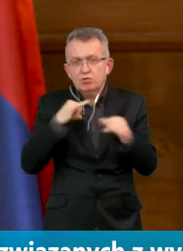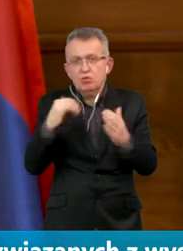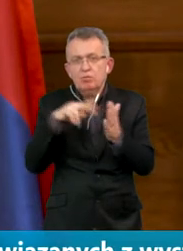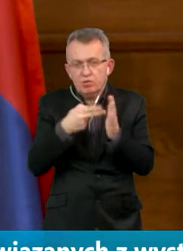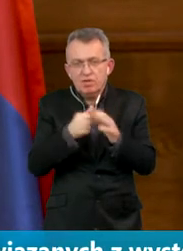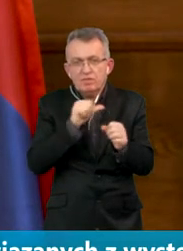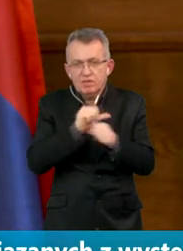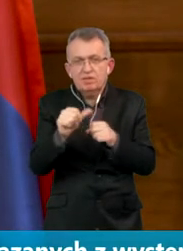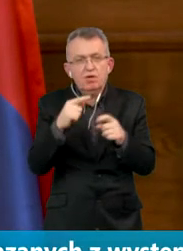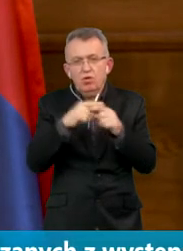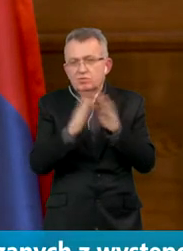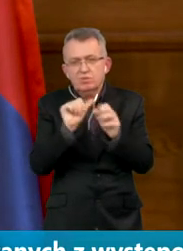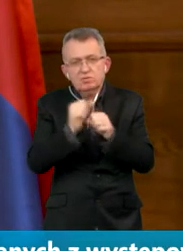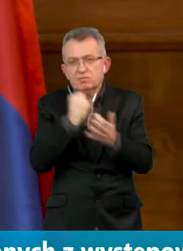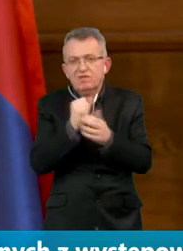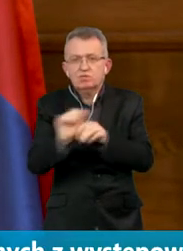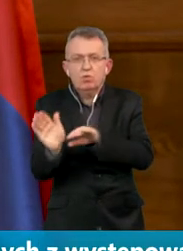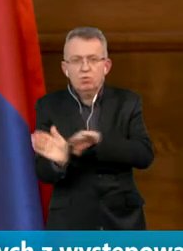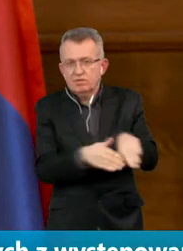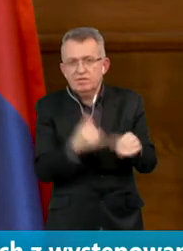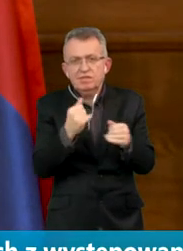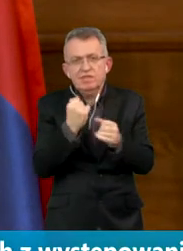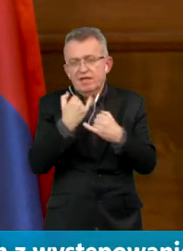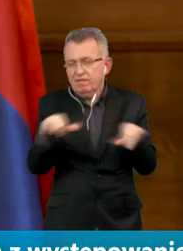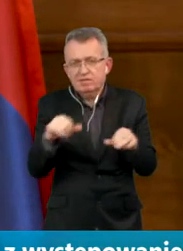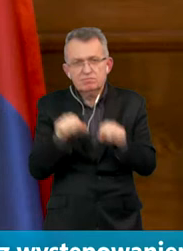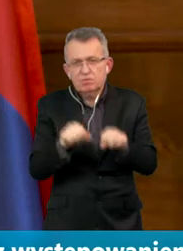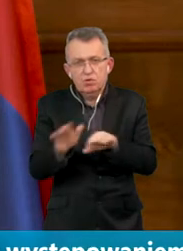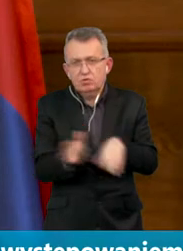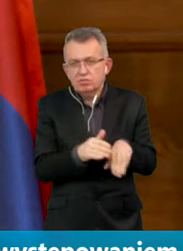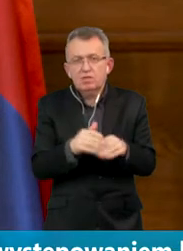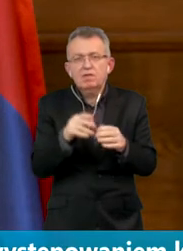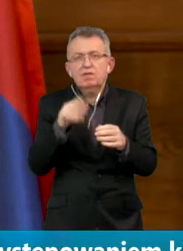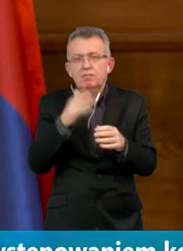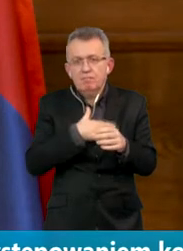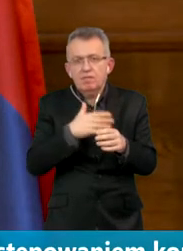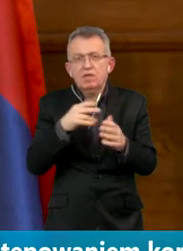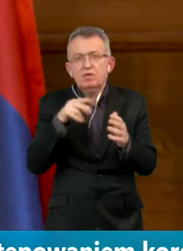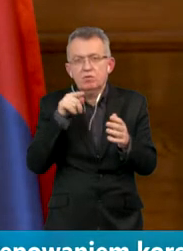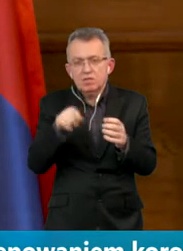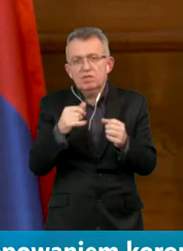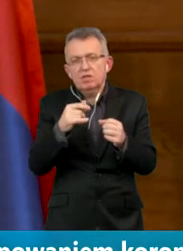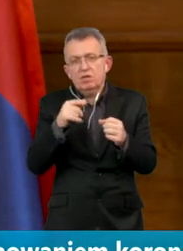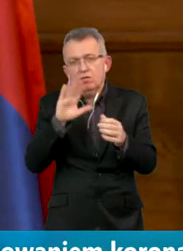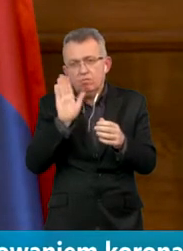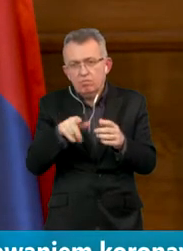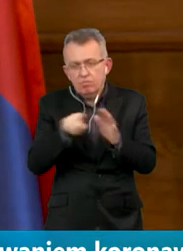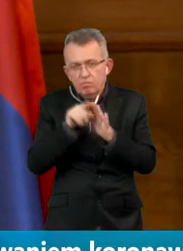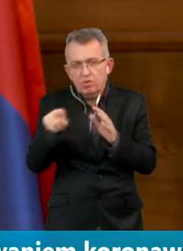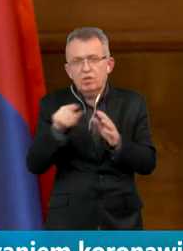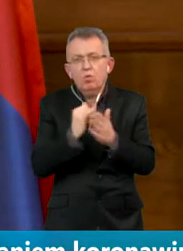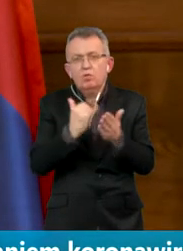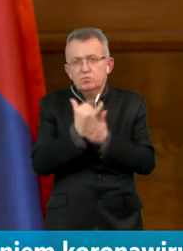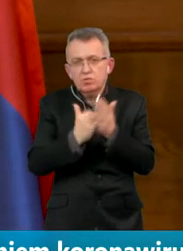jest to alternatywa dla kościołów, są to dwa niezależne działania. Swoje miejsce na osiedlu mają oczywiście tereny pod